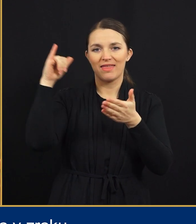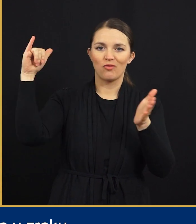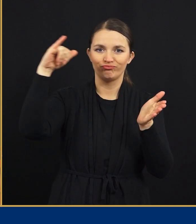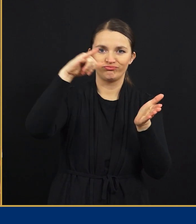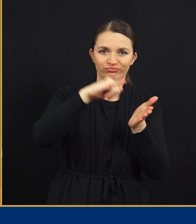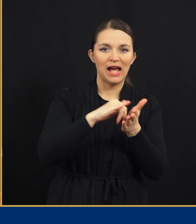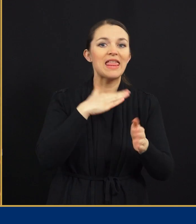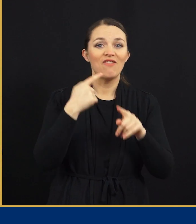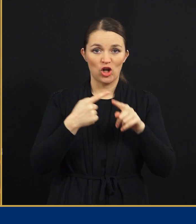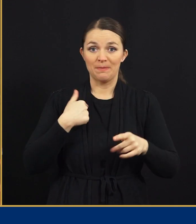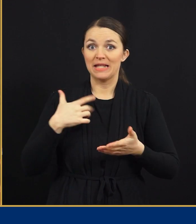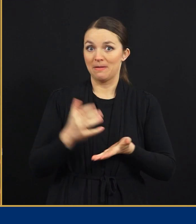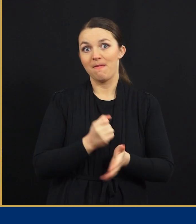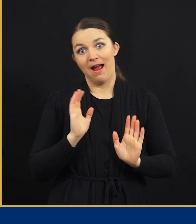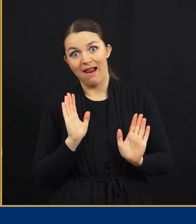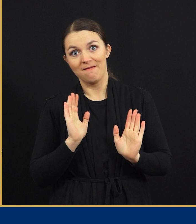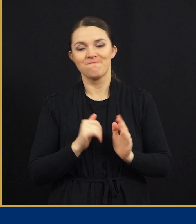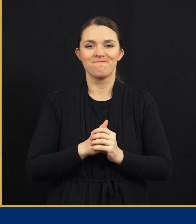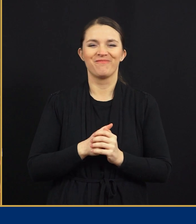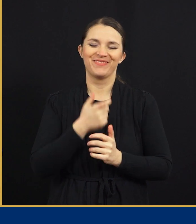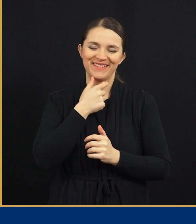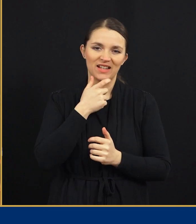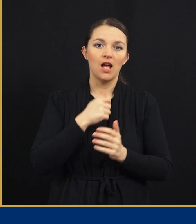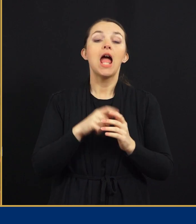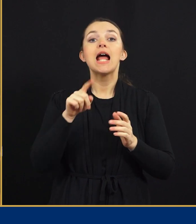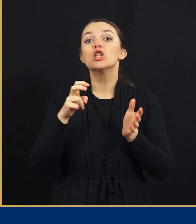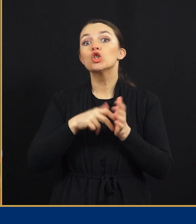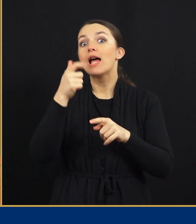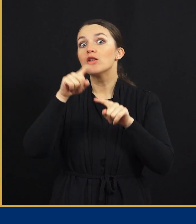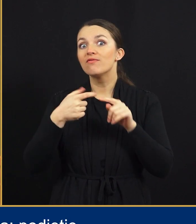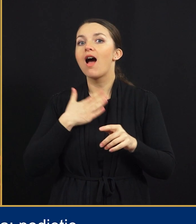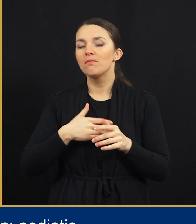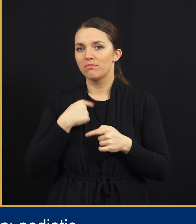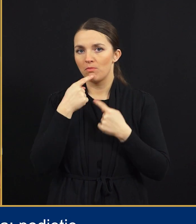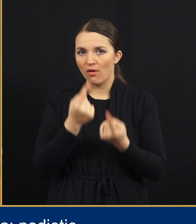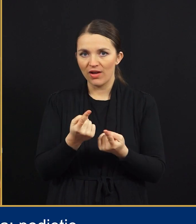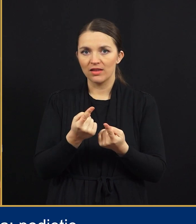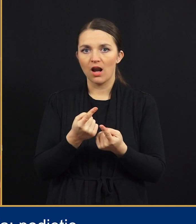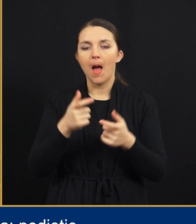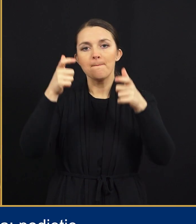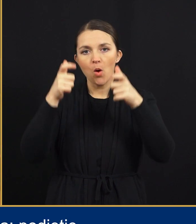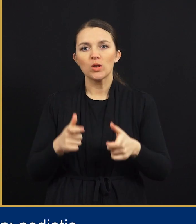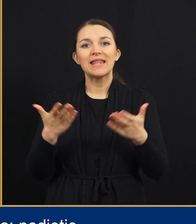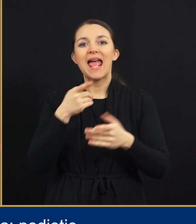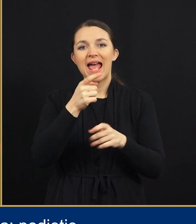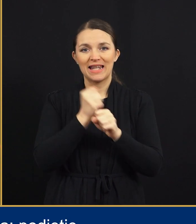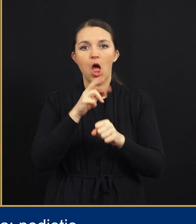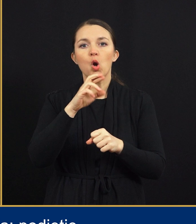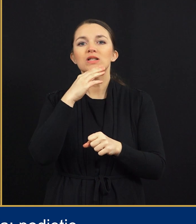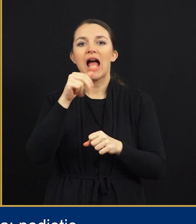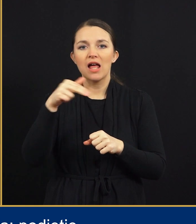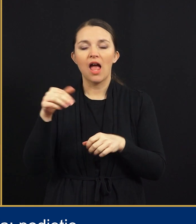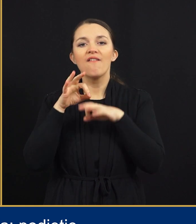pisti. Največkrat sem zmagala jaz. In še eno stvar bi rada povedala. Podjetje, v katerem